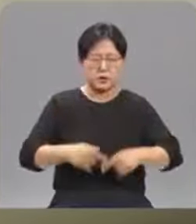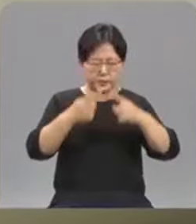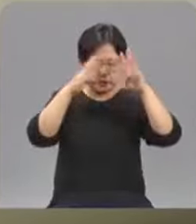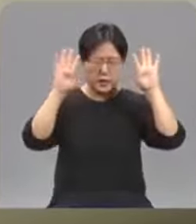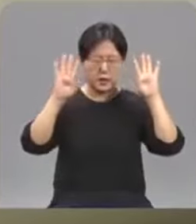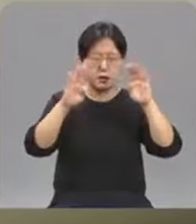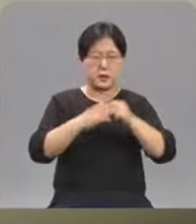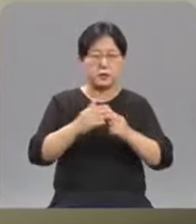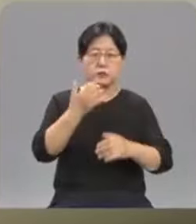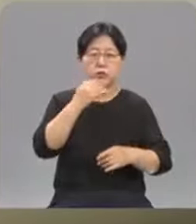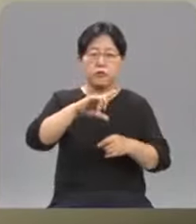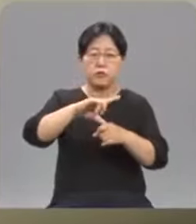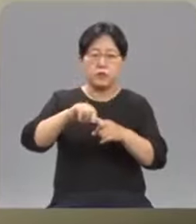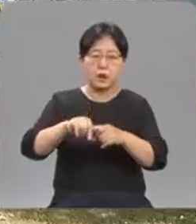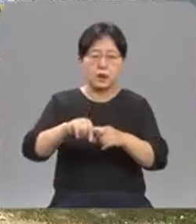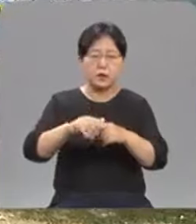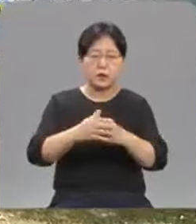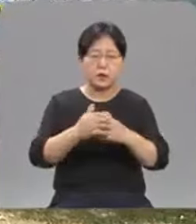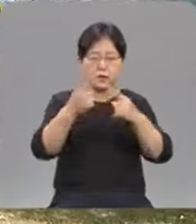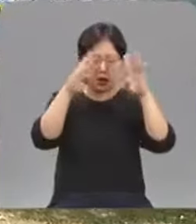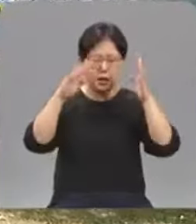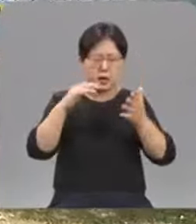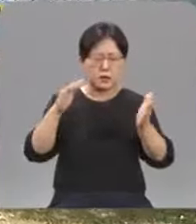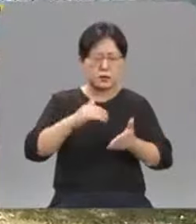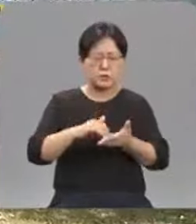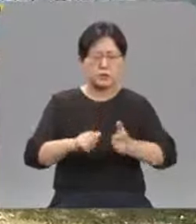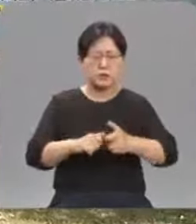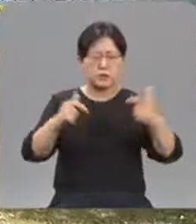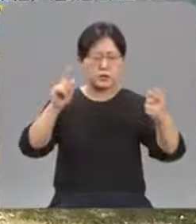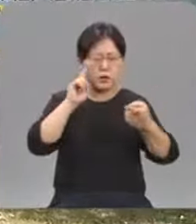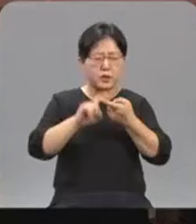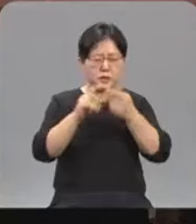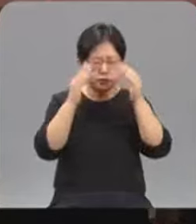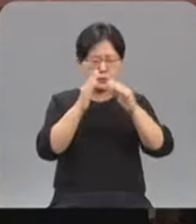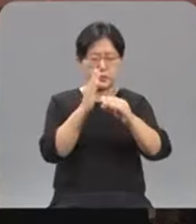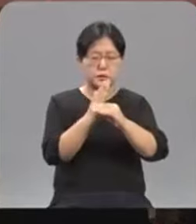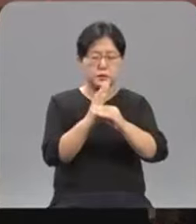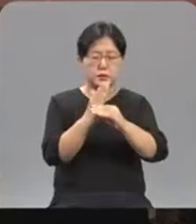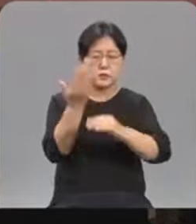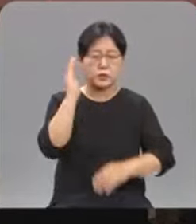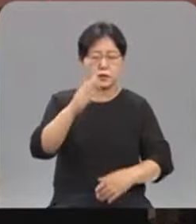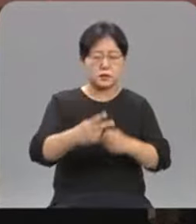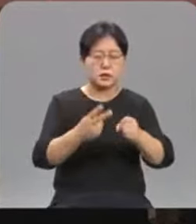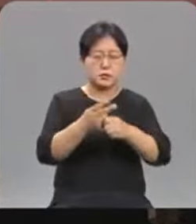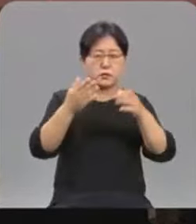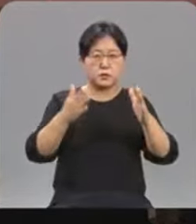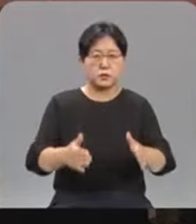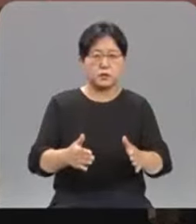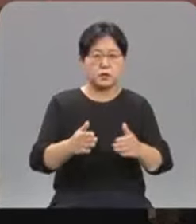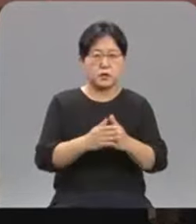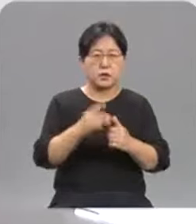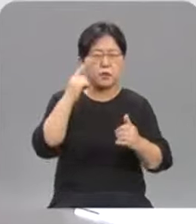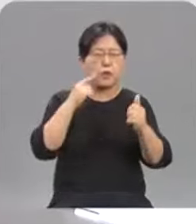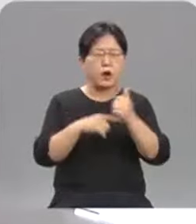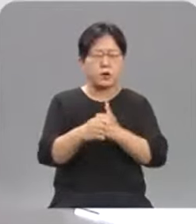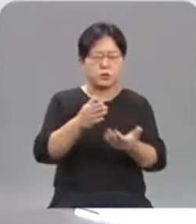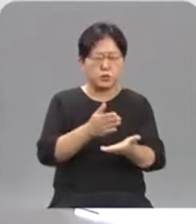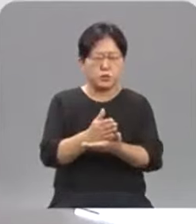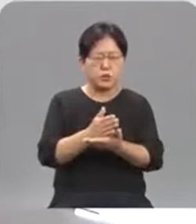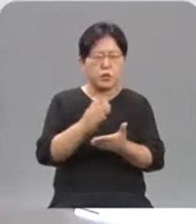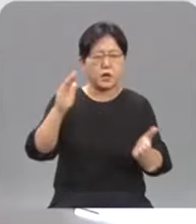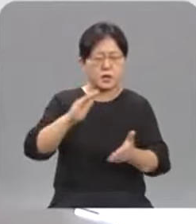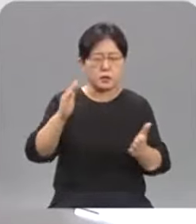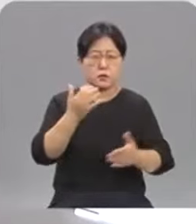특히 수도권 학교 증원에 촉각을 곤두세우고 있습니다. 최근 2년간 첨단과학 전공 분야